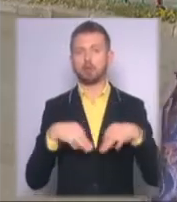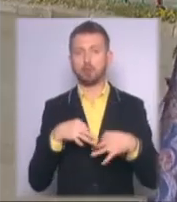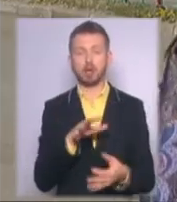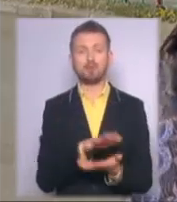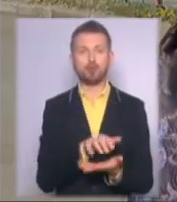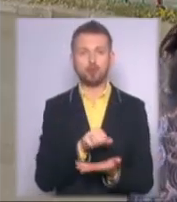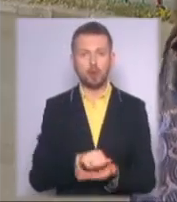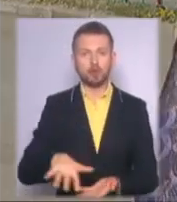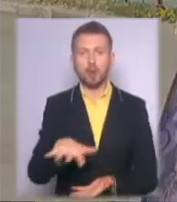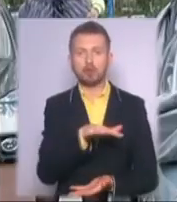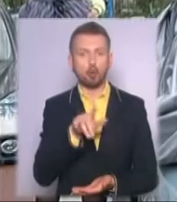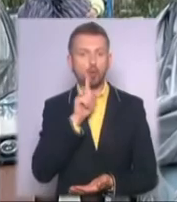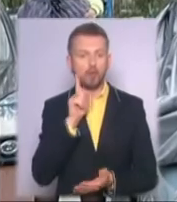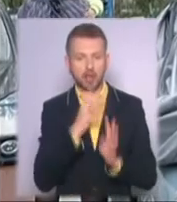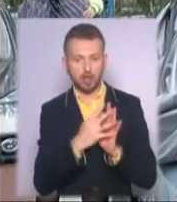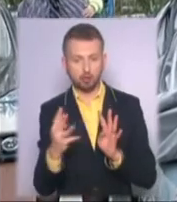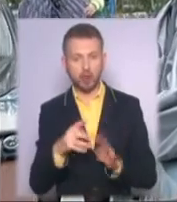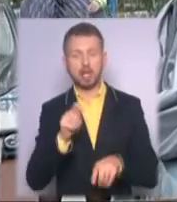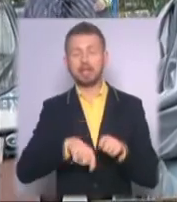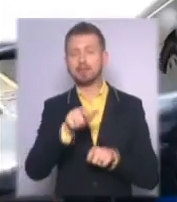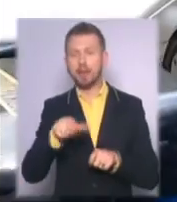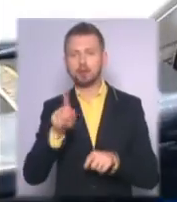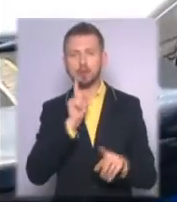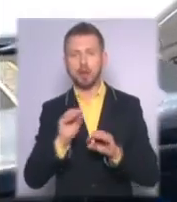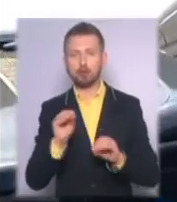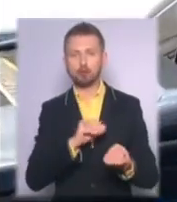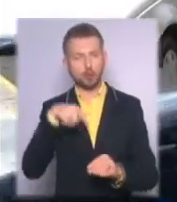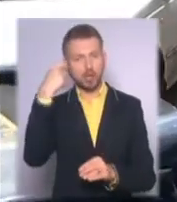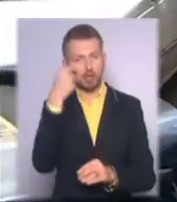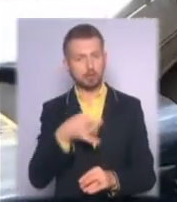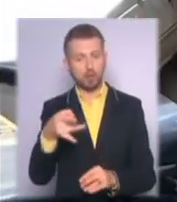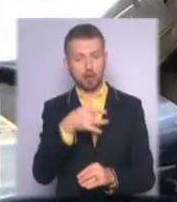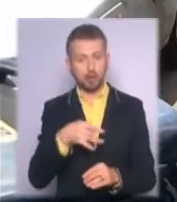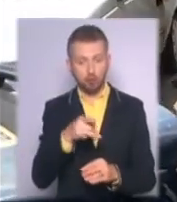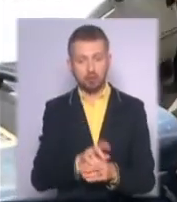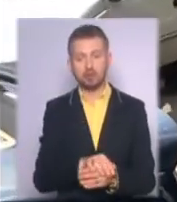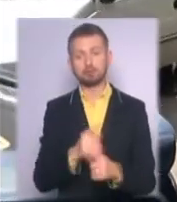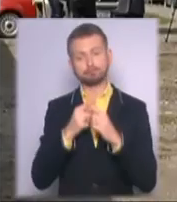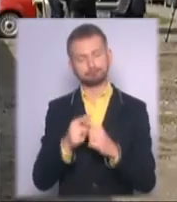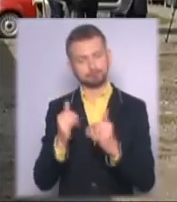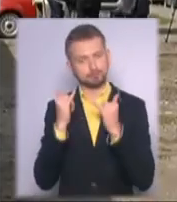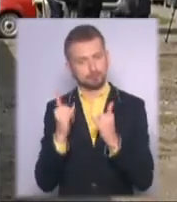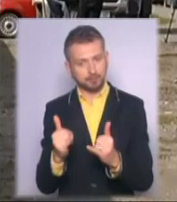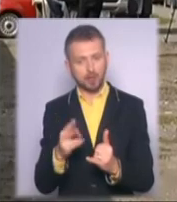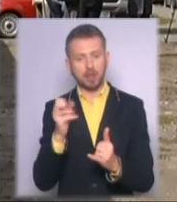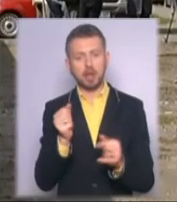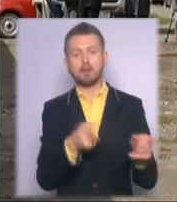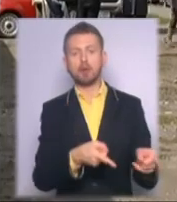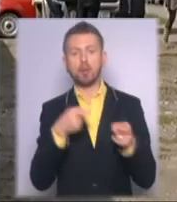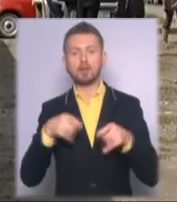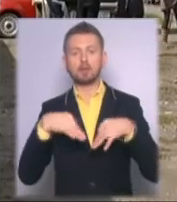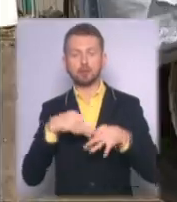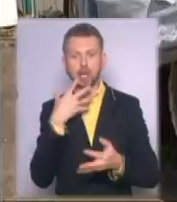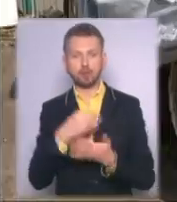пошкоджує зону зелену. Інспектори благоустрою Дарницького району пішли горевласникам на поступки. На евакуацію автомобіля